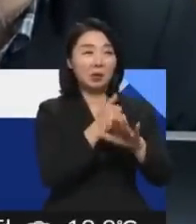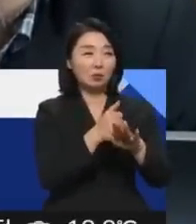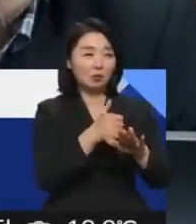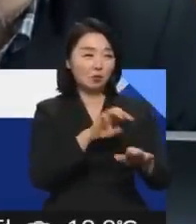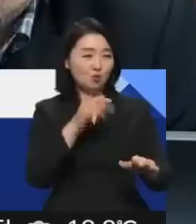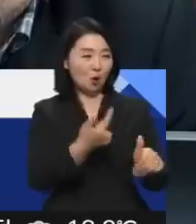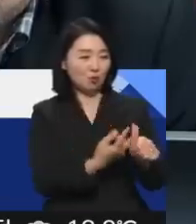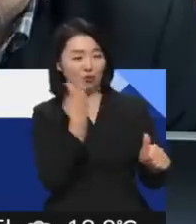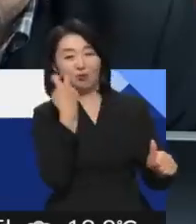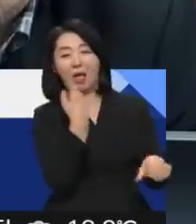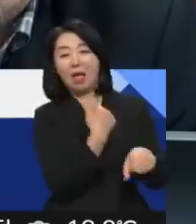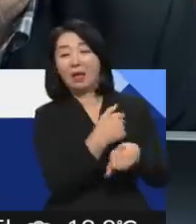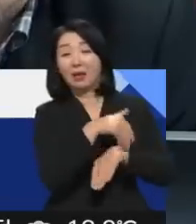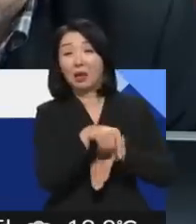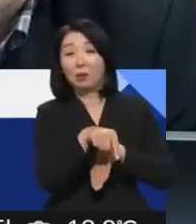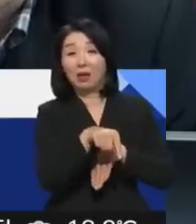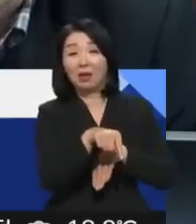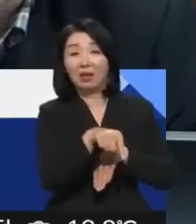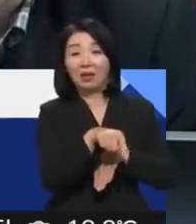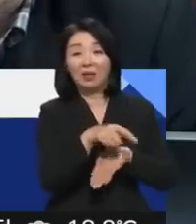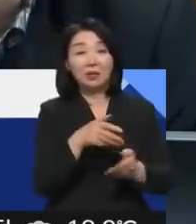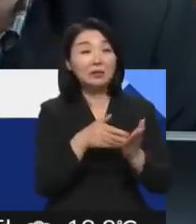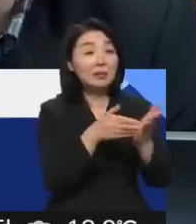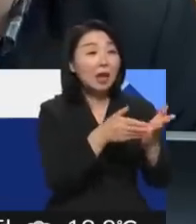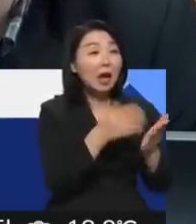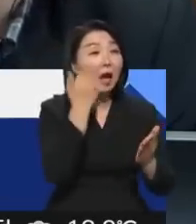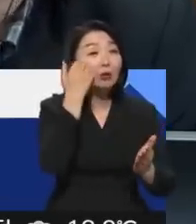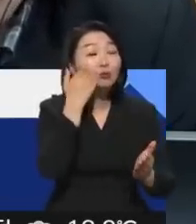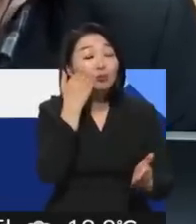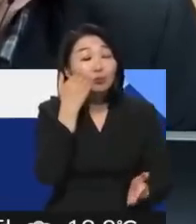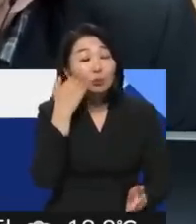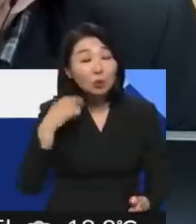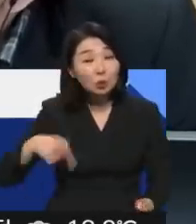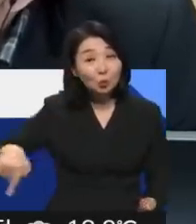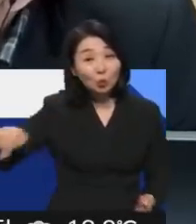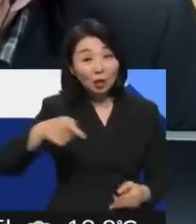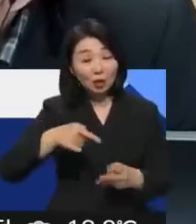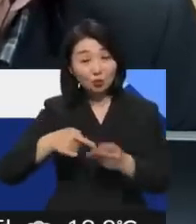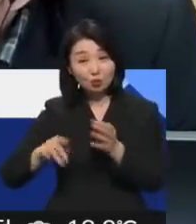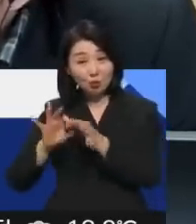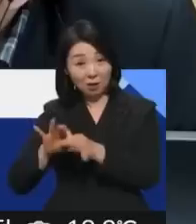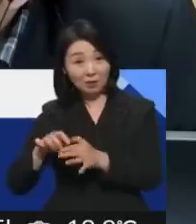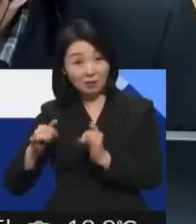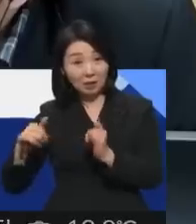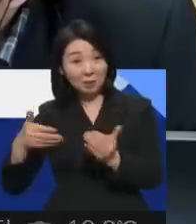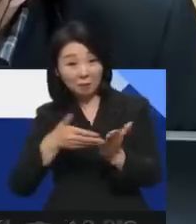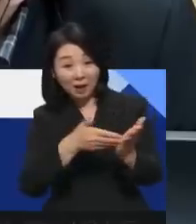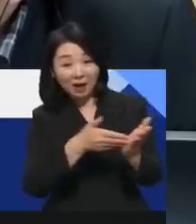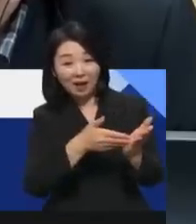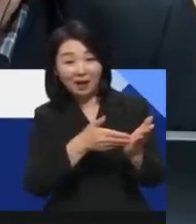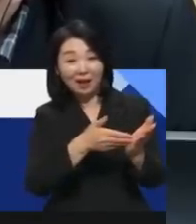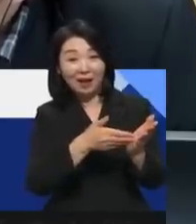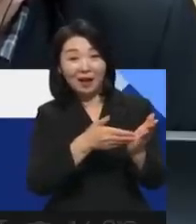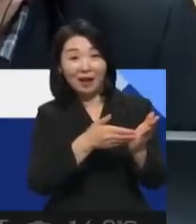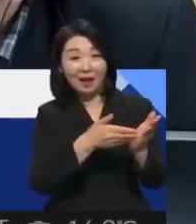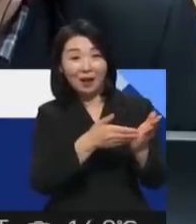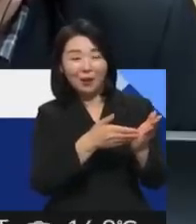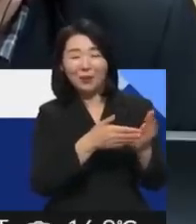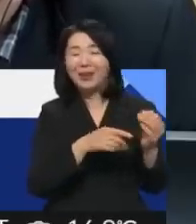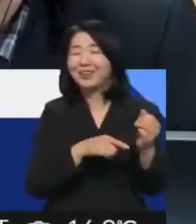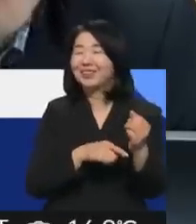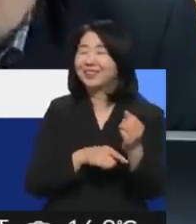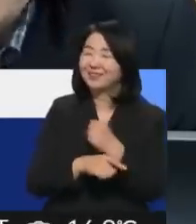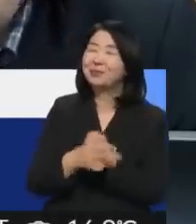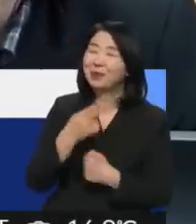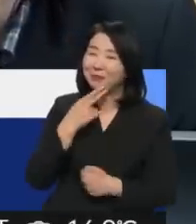시도가 있었다 정도. 그러면 그 제안을 그러니까 넣은 쪽은 또 다른 윤핵관이었습니까? 그거는 뭐 사실 의미 있는 얘기